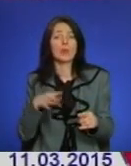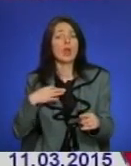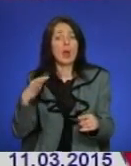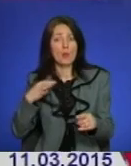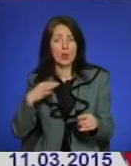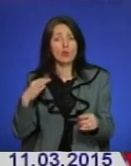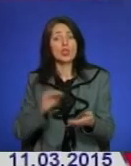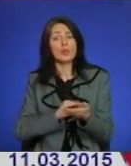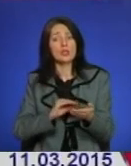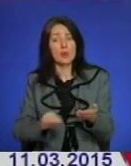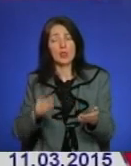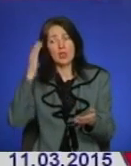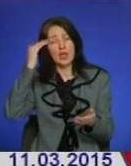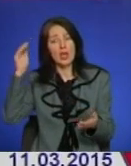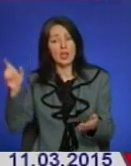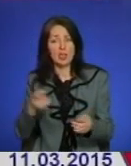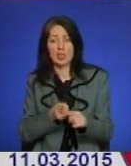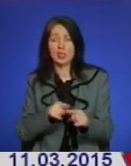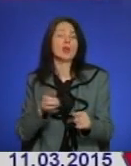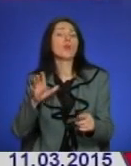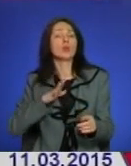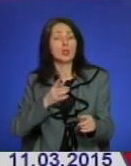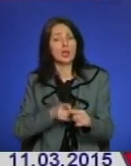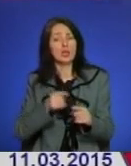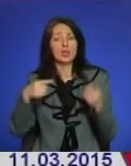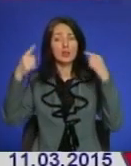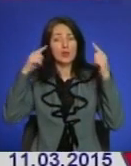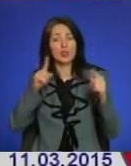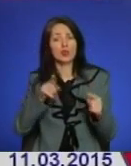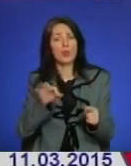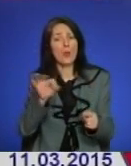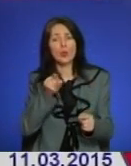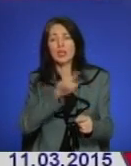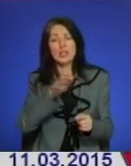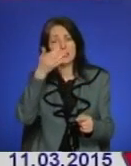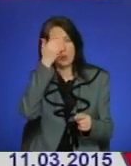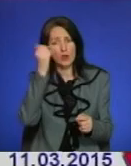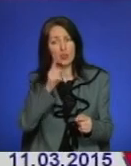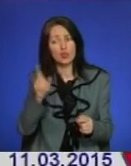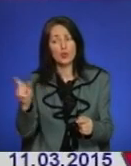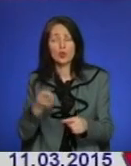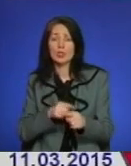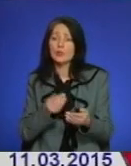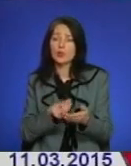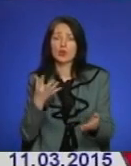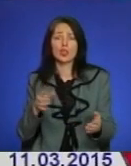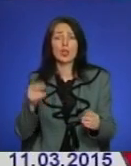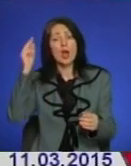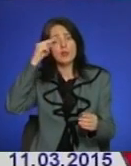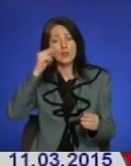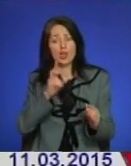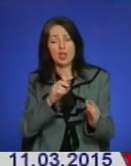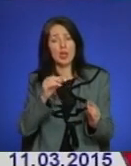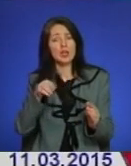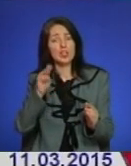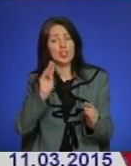які були, які творили, щоб про них не забували, щоб люди цим дорожили, вивчали Шевченка, читали його. У